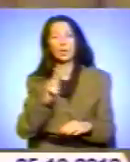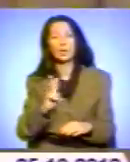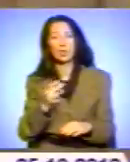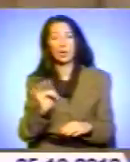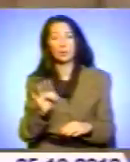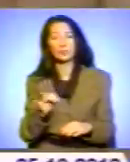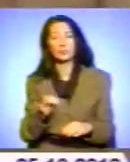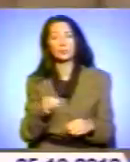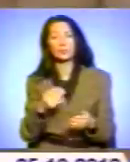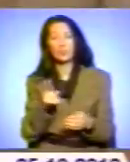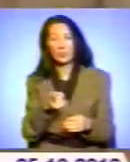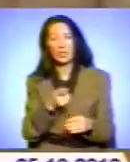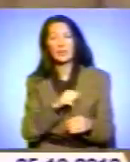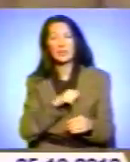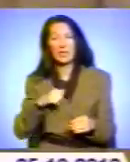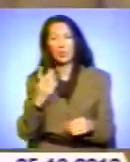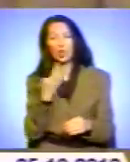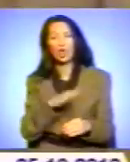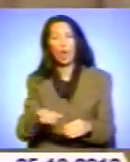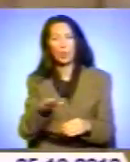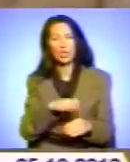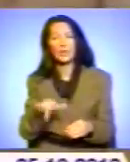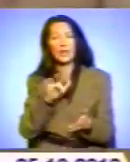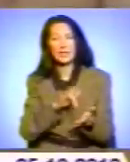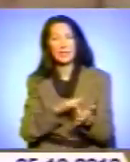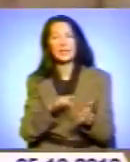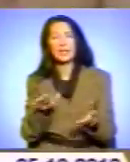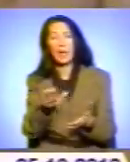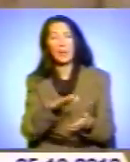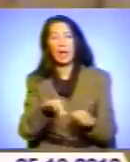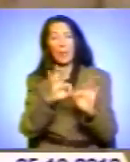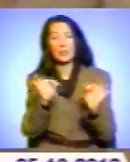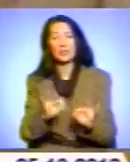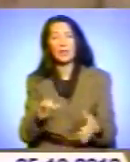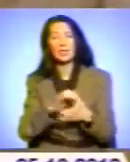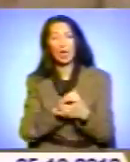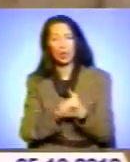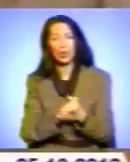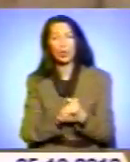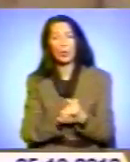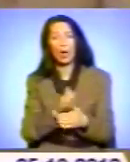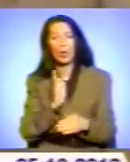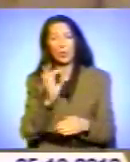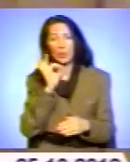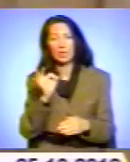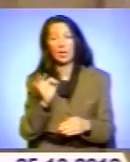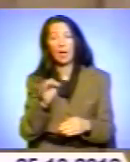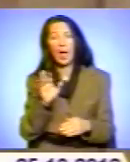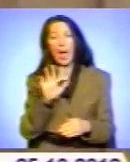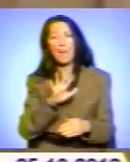Галицький. Йде на тих самих 4 площадках. Центр – це Майдан мистецтв, Дружба, будемо казати так, народі